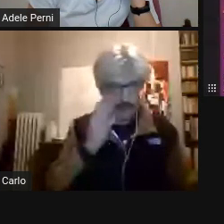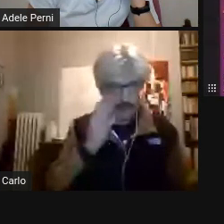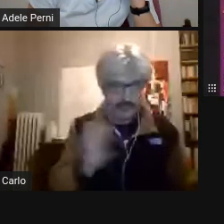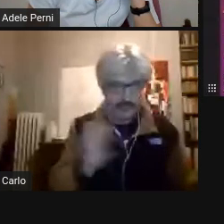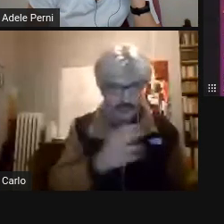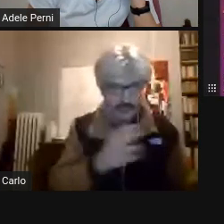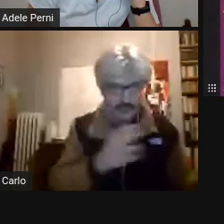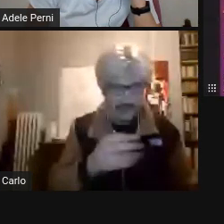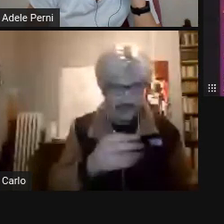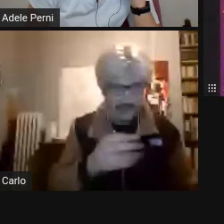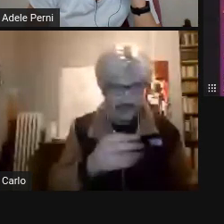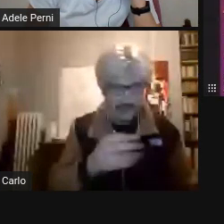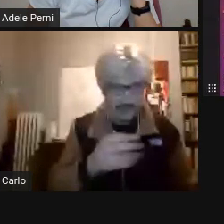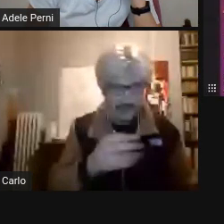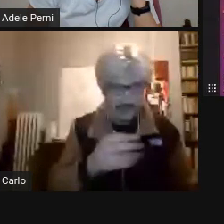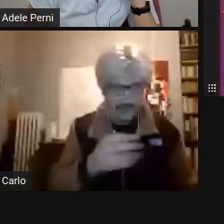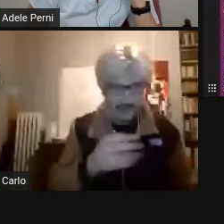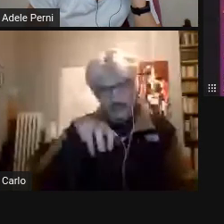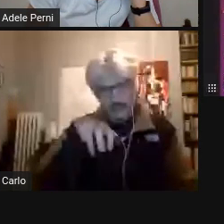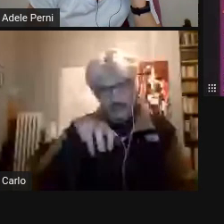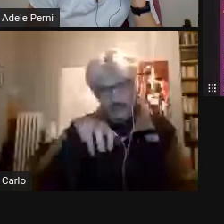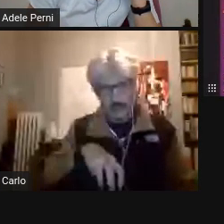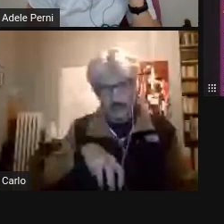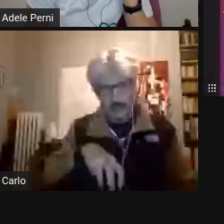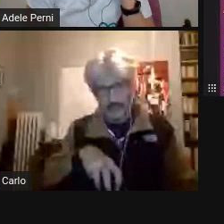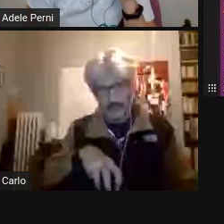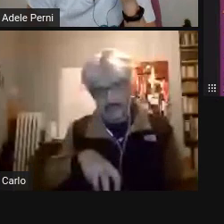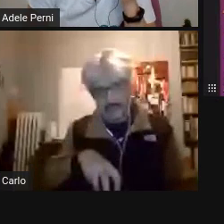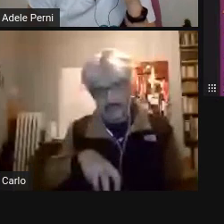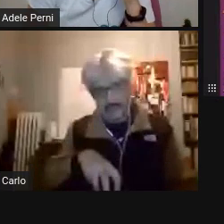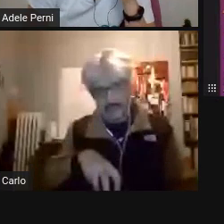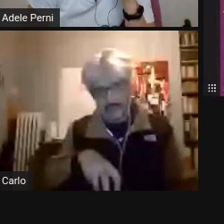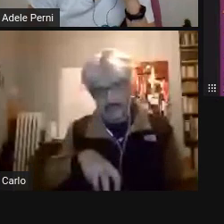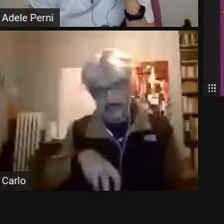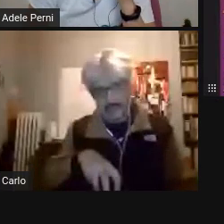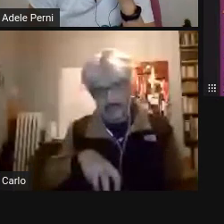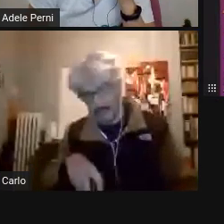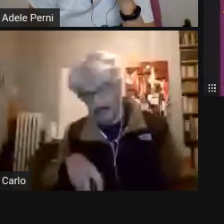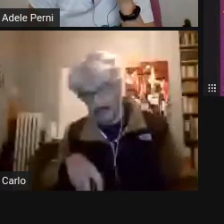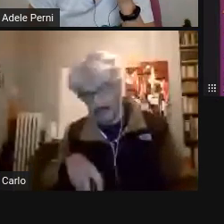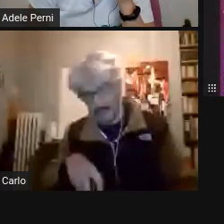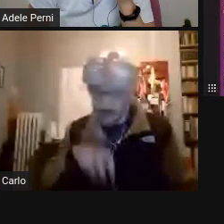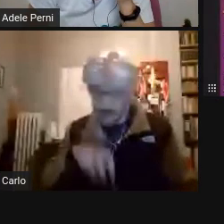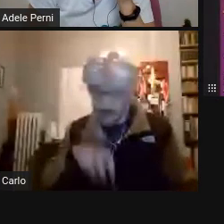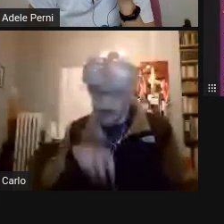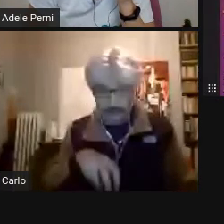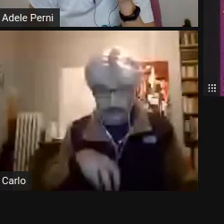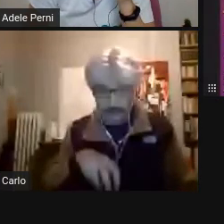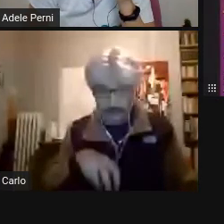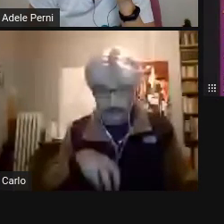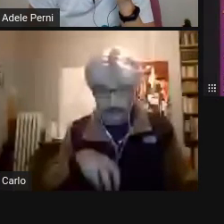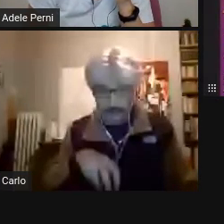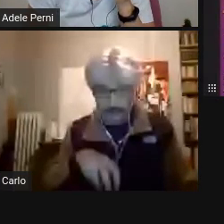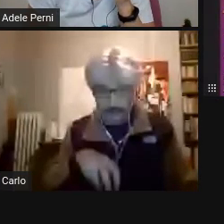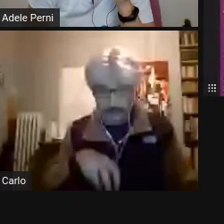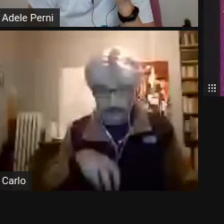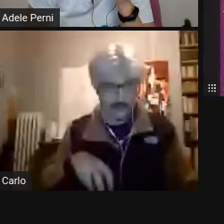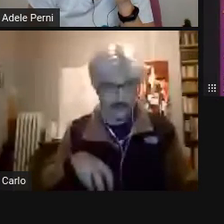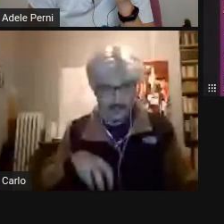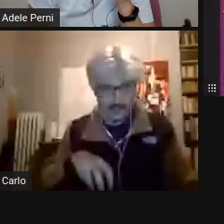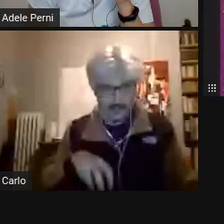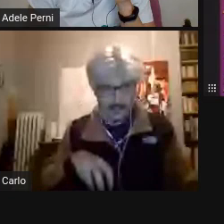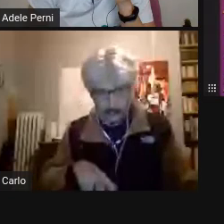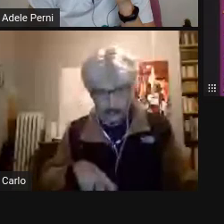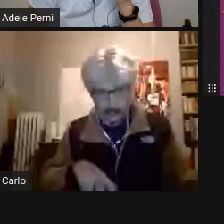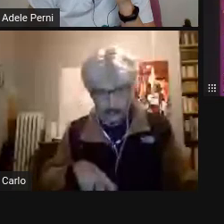difficoltà di spazializzazione anche in questo caso esisteva un vecchio presidio peraltro fatto benissimo per l'epoca della